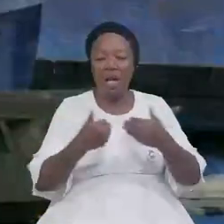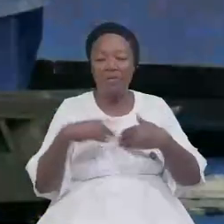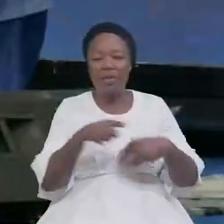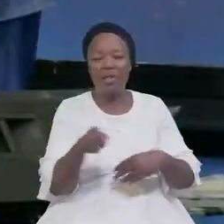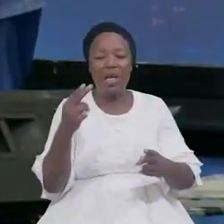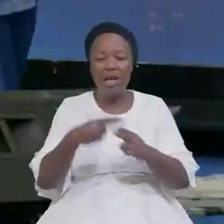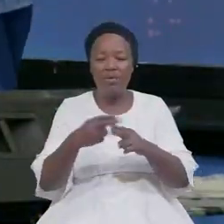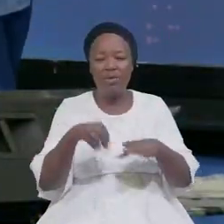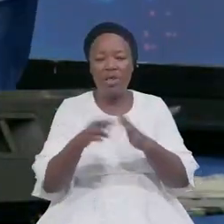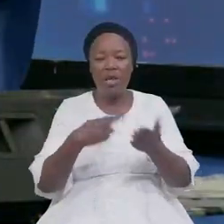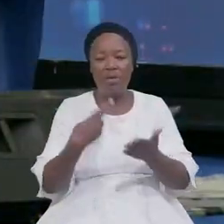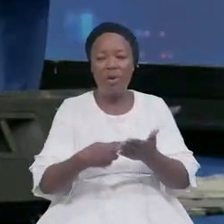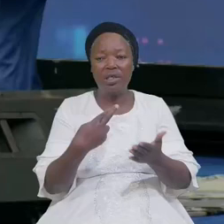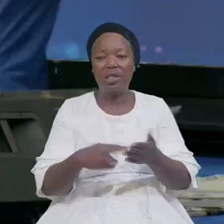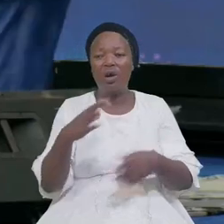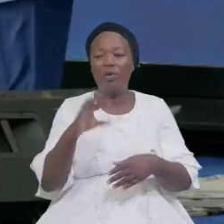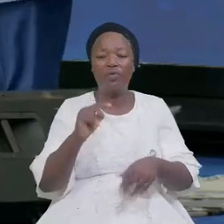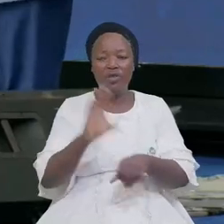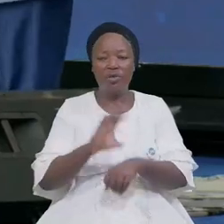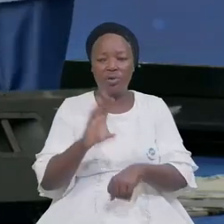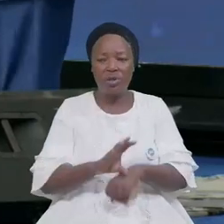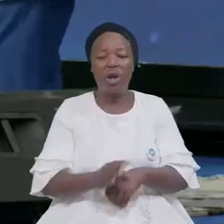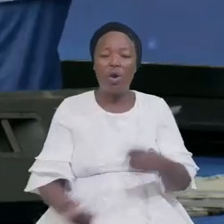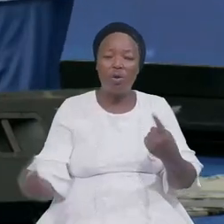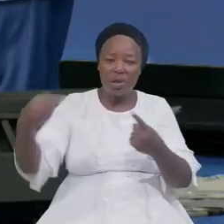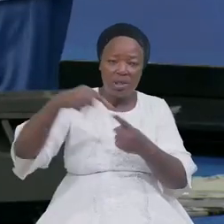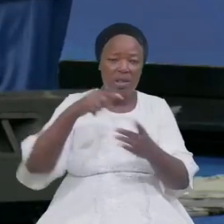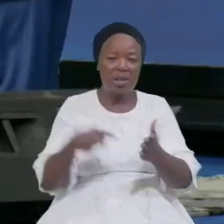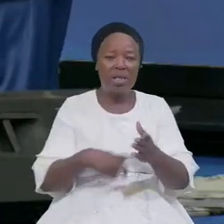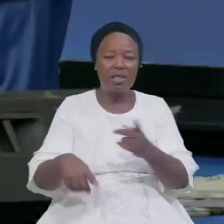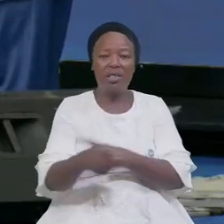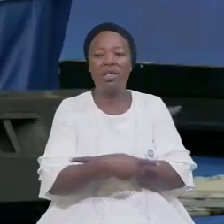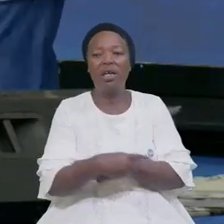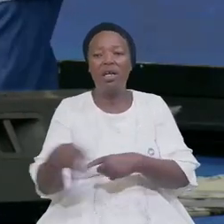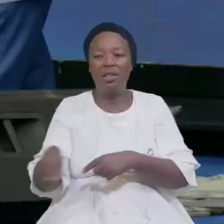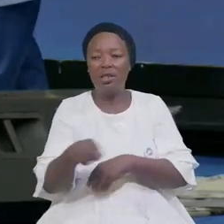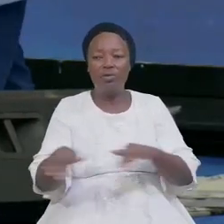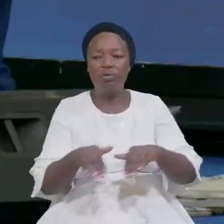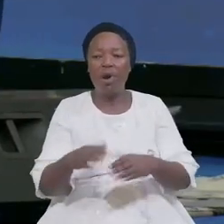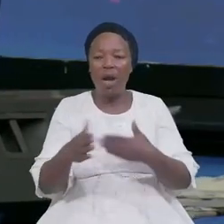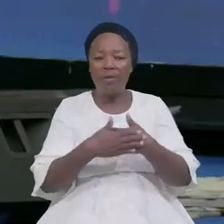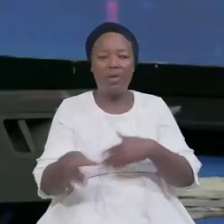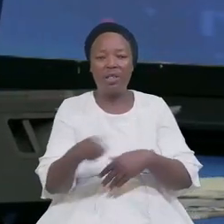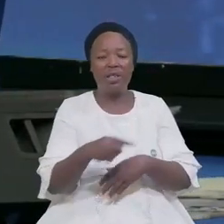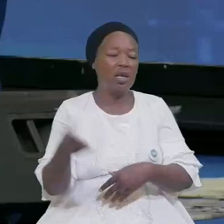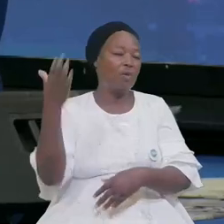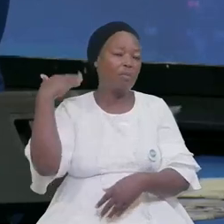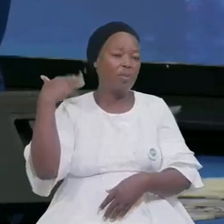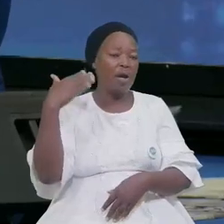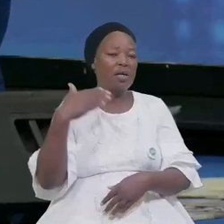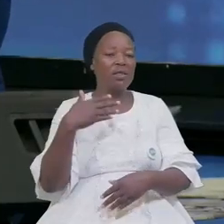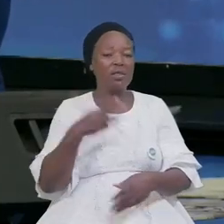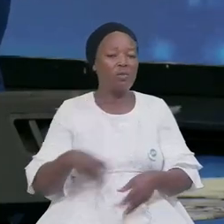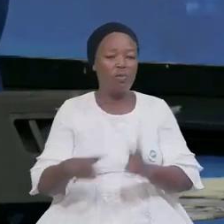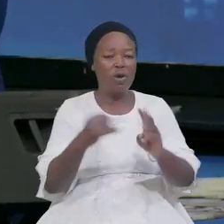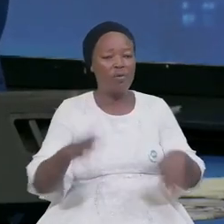aujourd'hui, après avoir leur nom dans le registre de l'église, ils suivent encore aujourd'hui, le